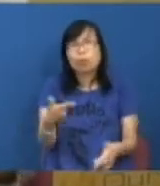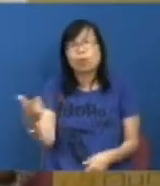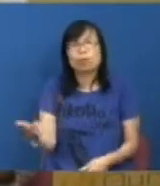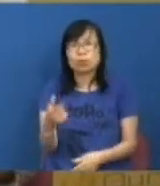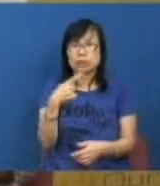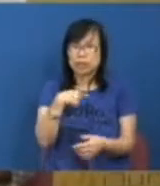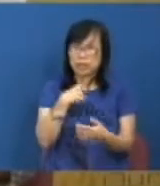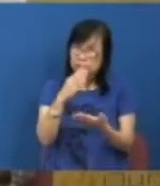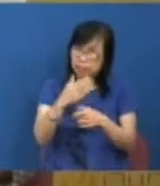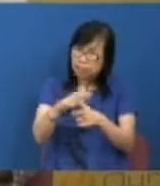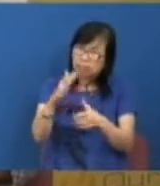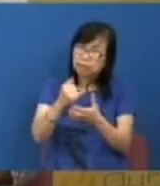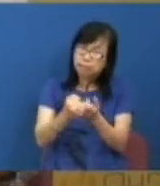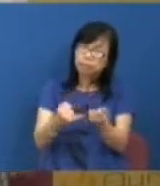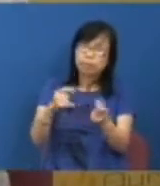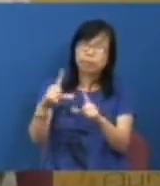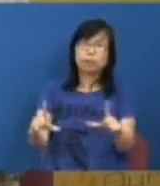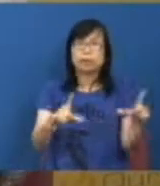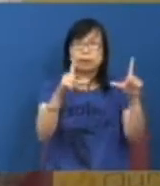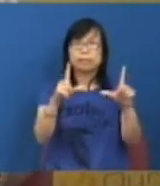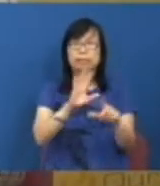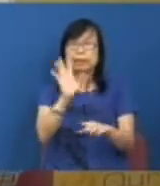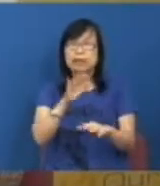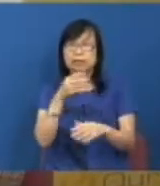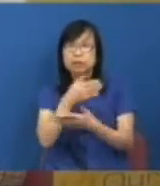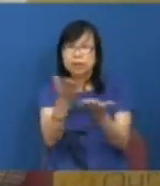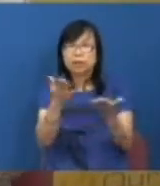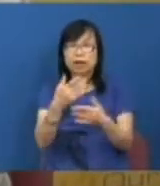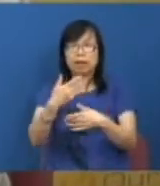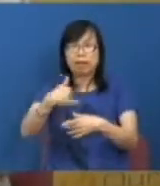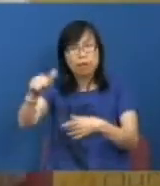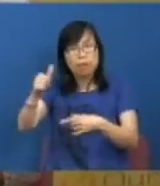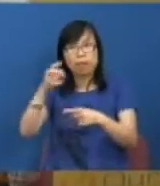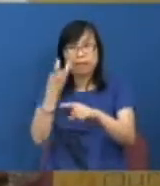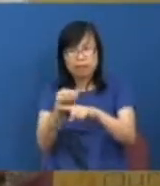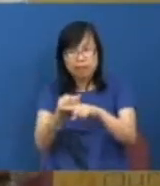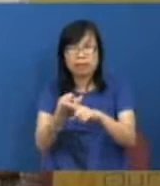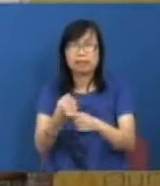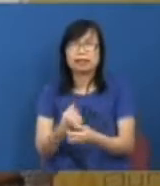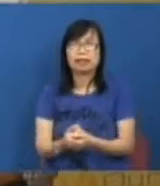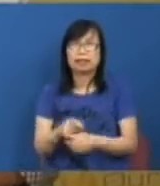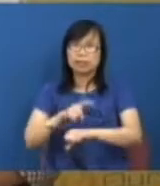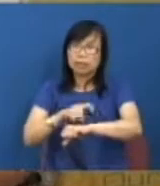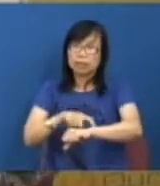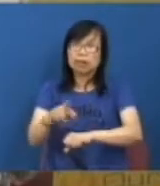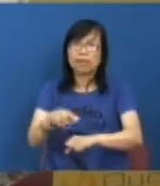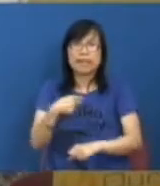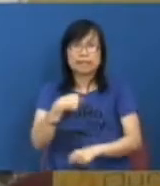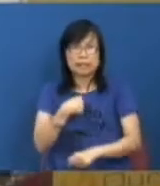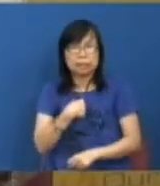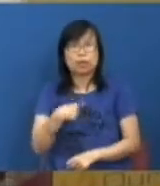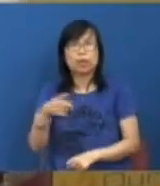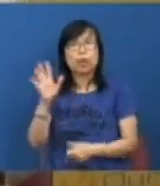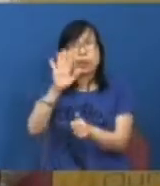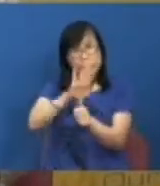咧其實真係係咪應該嗱？當然唔係大家要翻去石器時代啦，但係係咪應該要識得去識